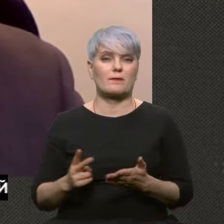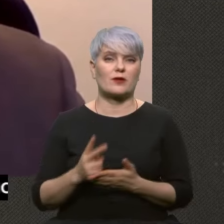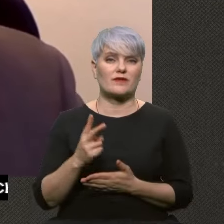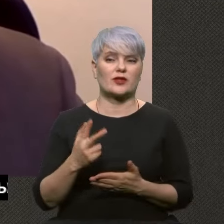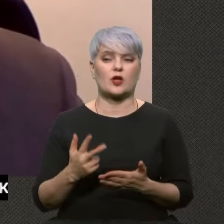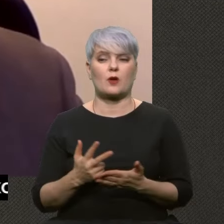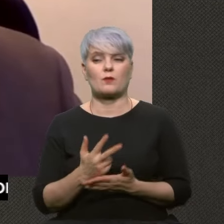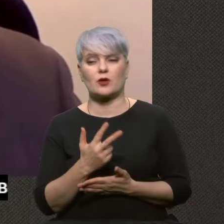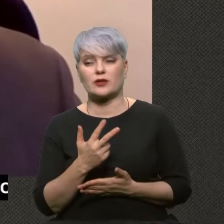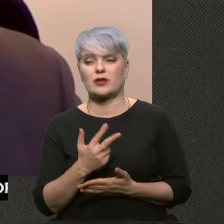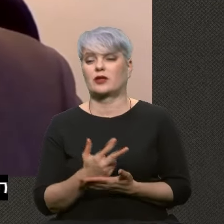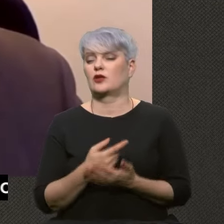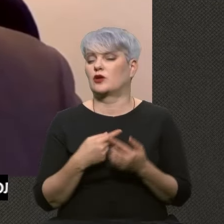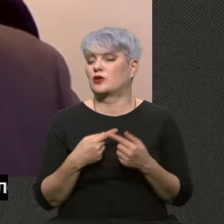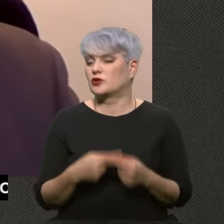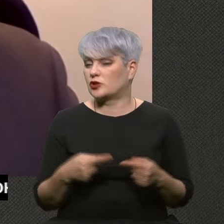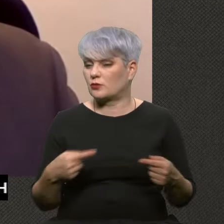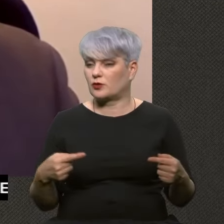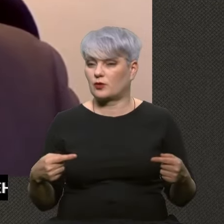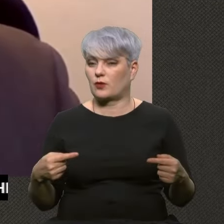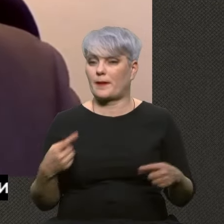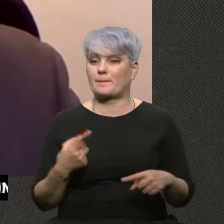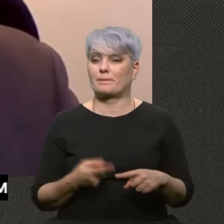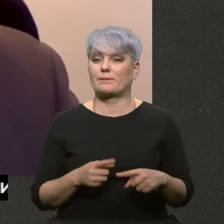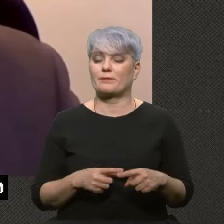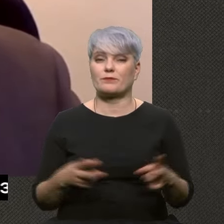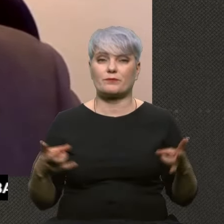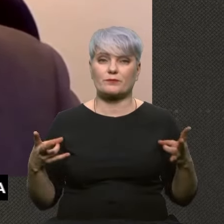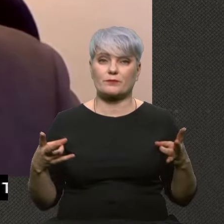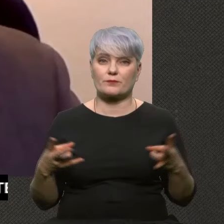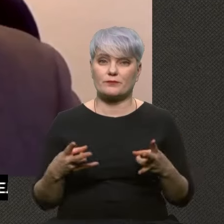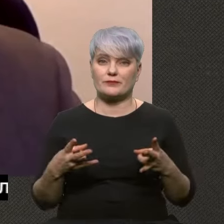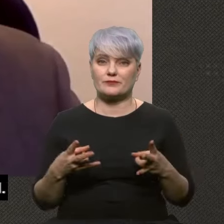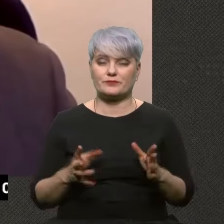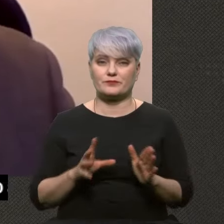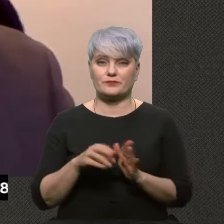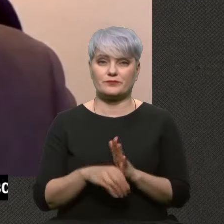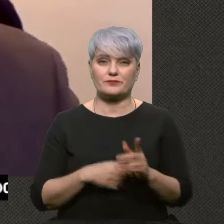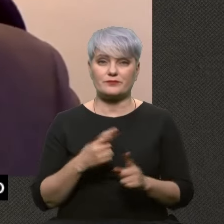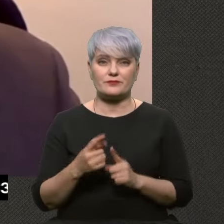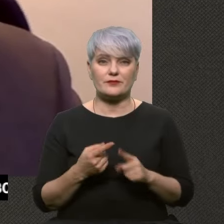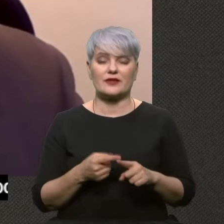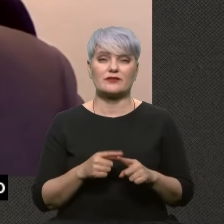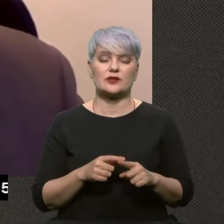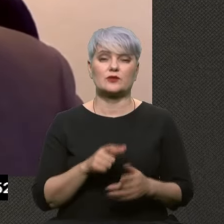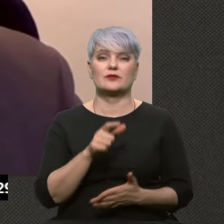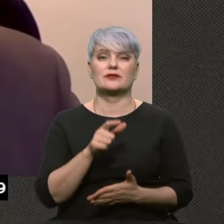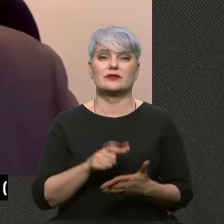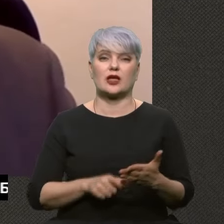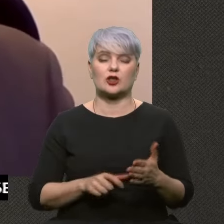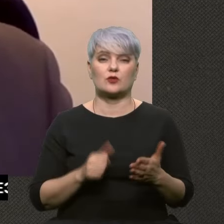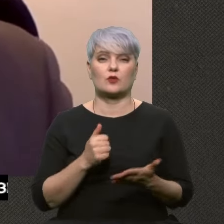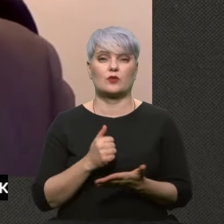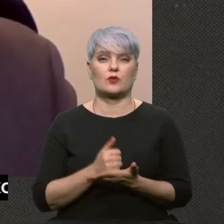то потрійного, чи то ще будь-якого, воно потребує внесення змін в цю статтю